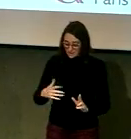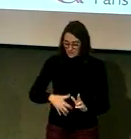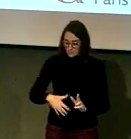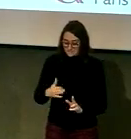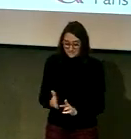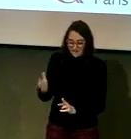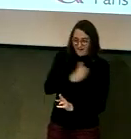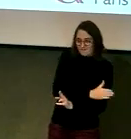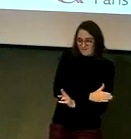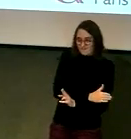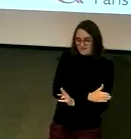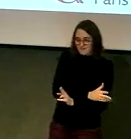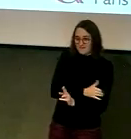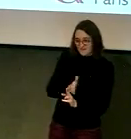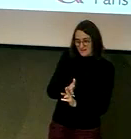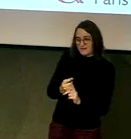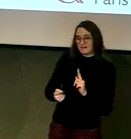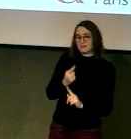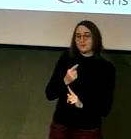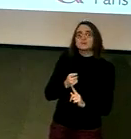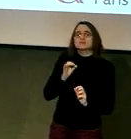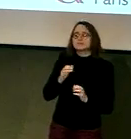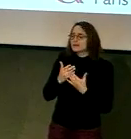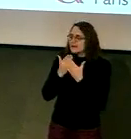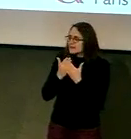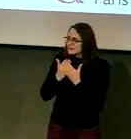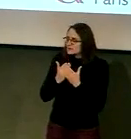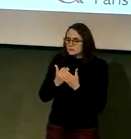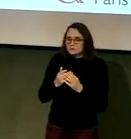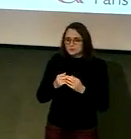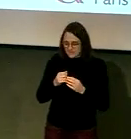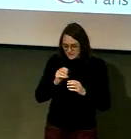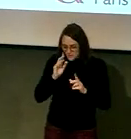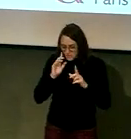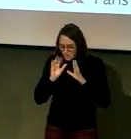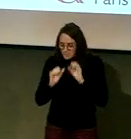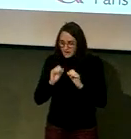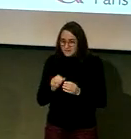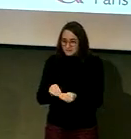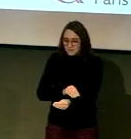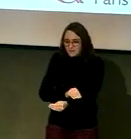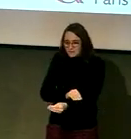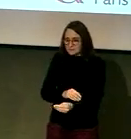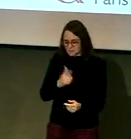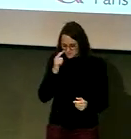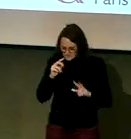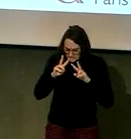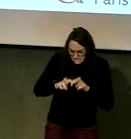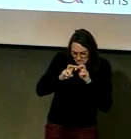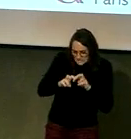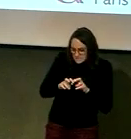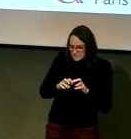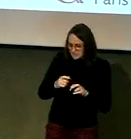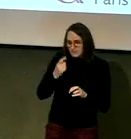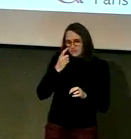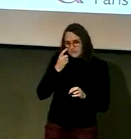on fait les études avec les tests de repérage précoce, comme ODIT, CAST, Fargeston, on